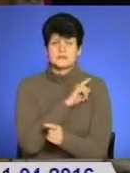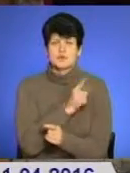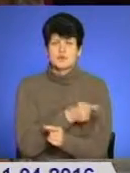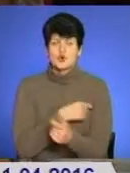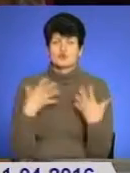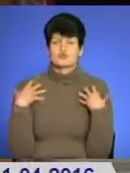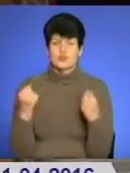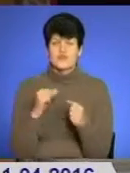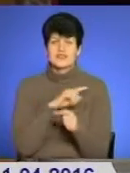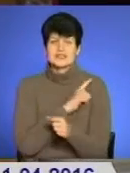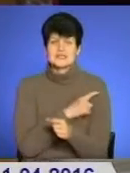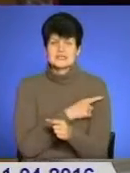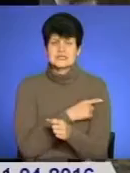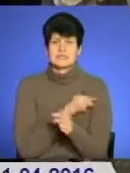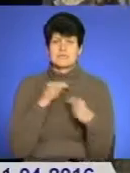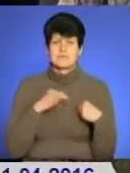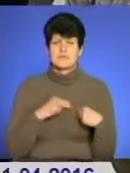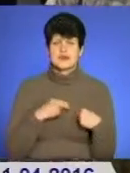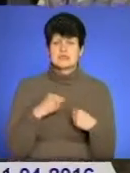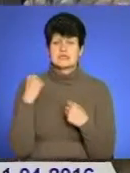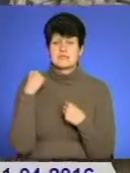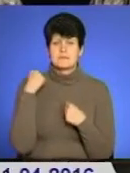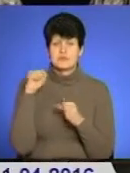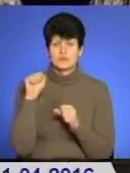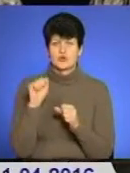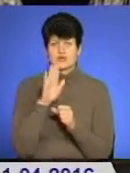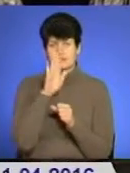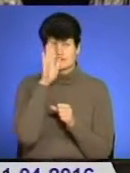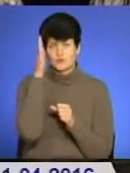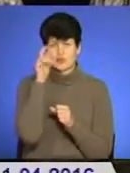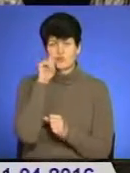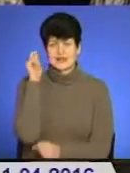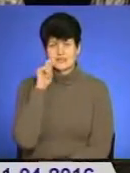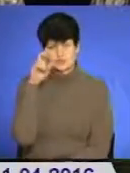здоров'я, сил, натхненної праці та перемоги над ворогом української держави.